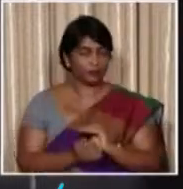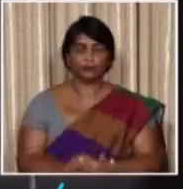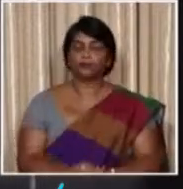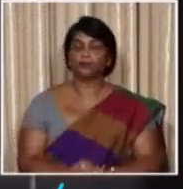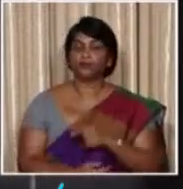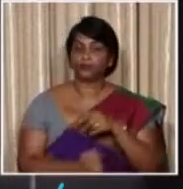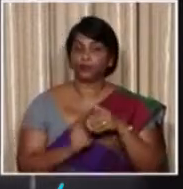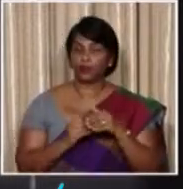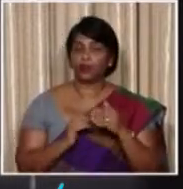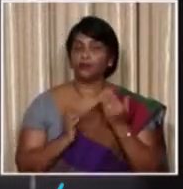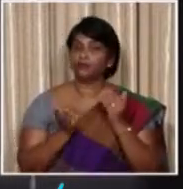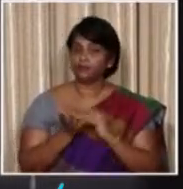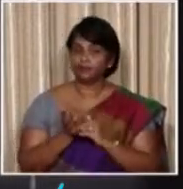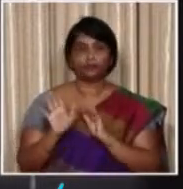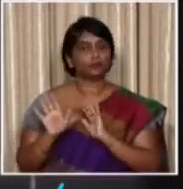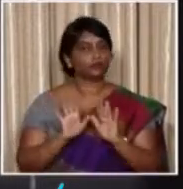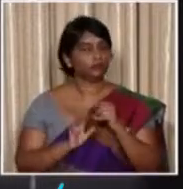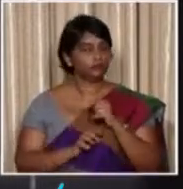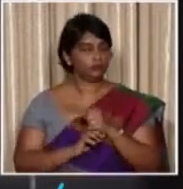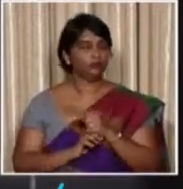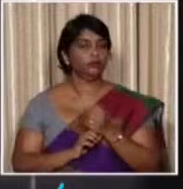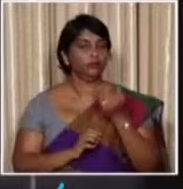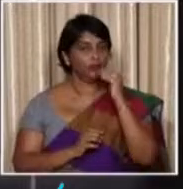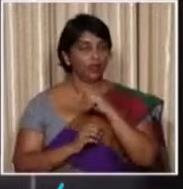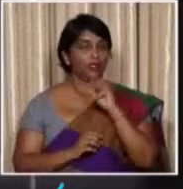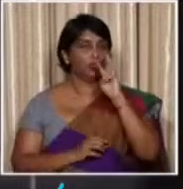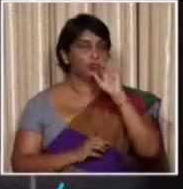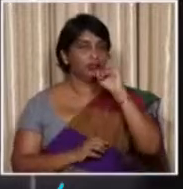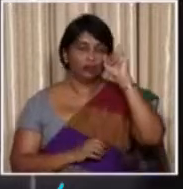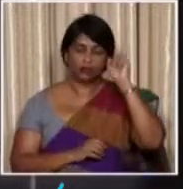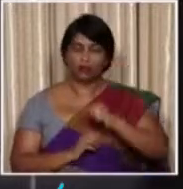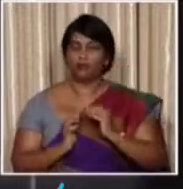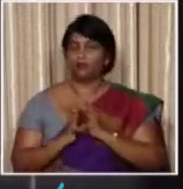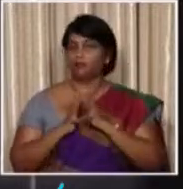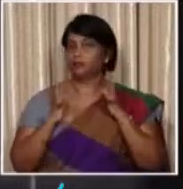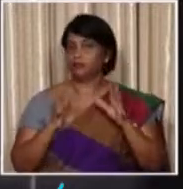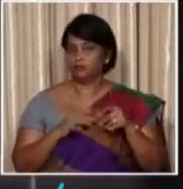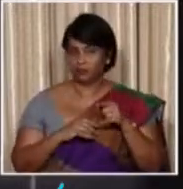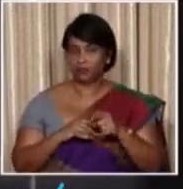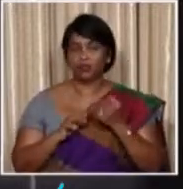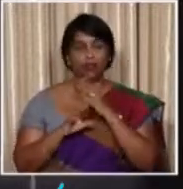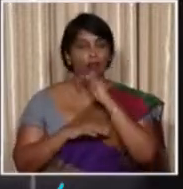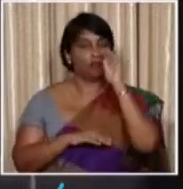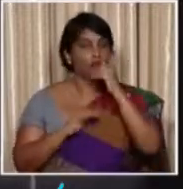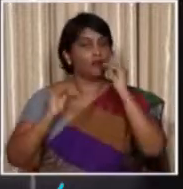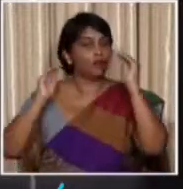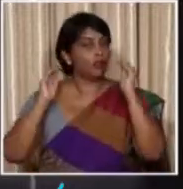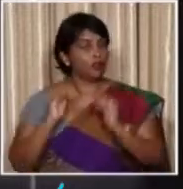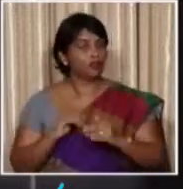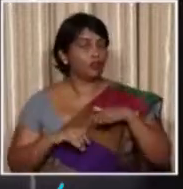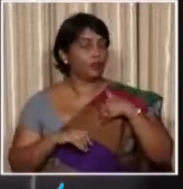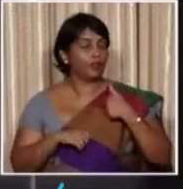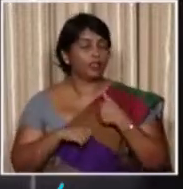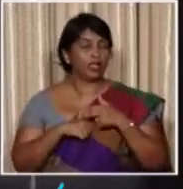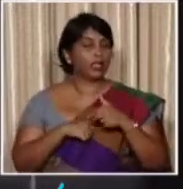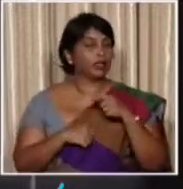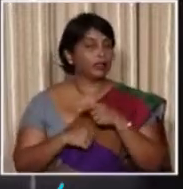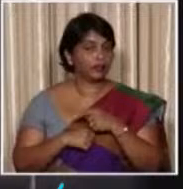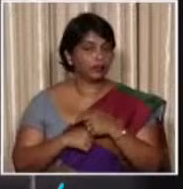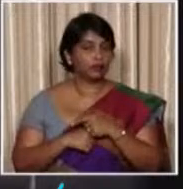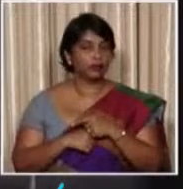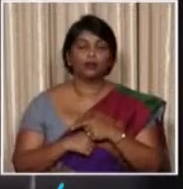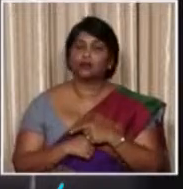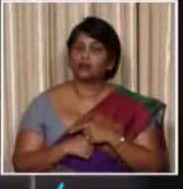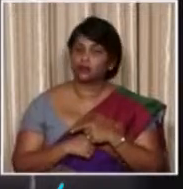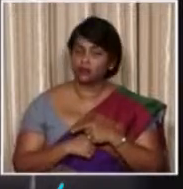Me wenawita nawatha meka palane karala ali 36000kata wedi wela tiyena. Iheta ali gahane adu wimata pradhana hetuwa tamai poaching